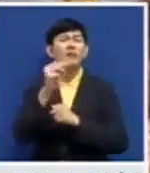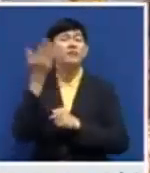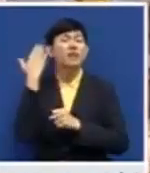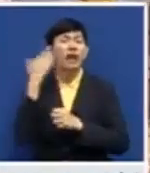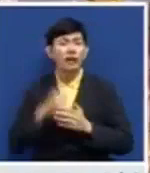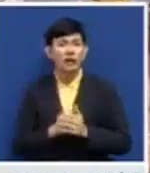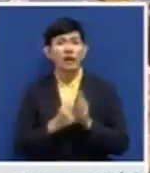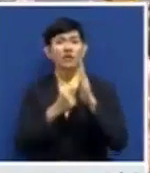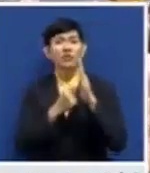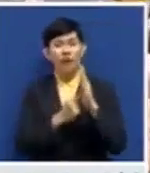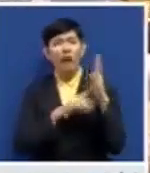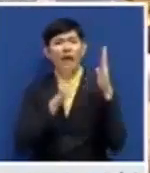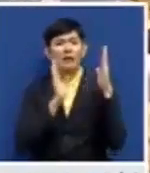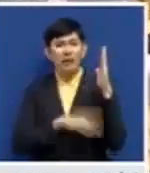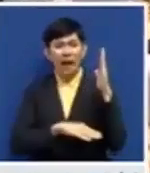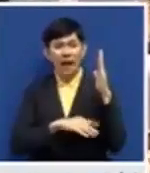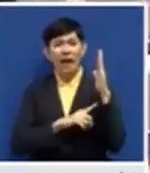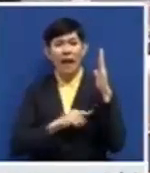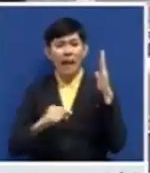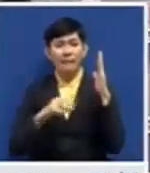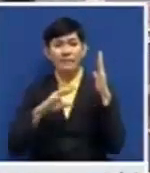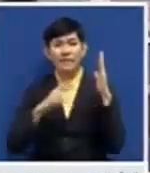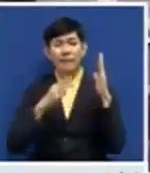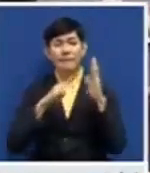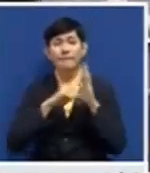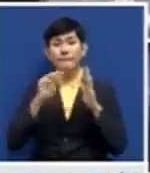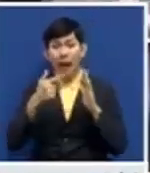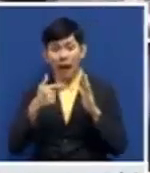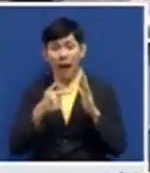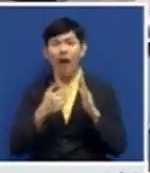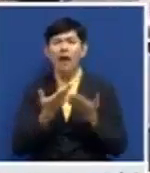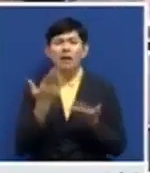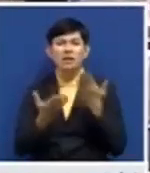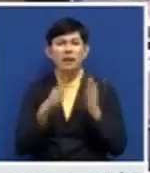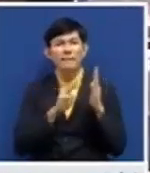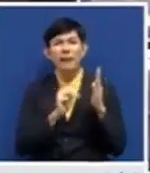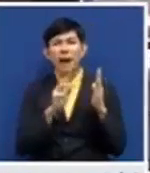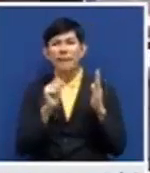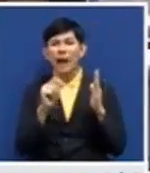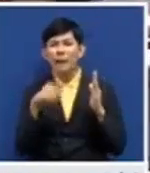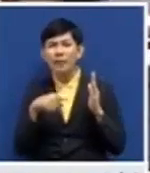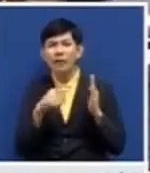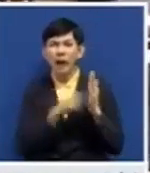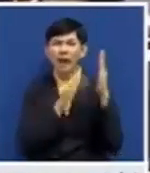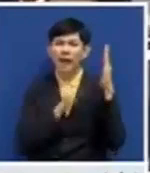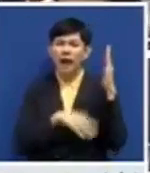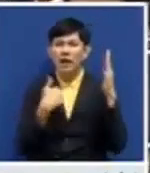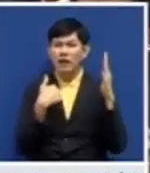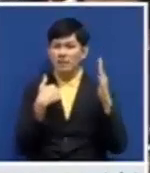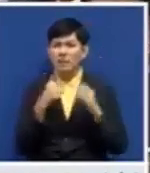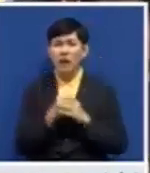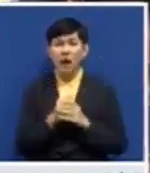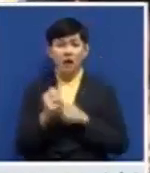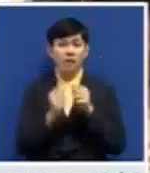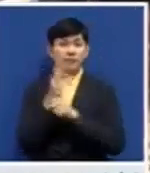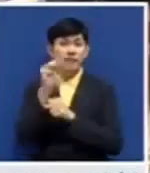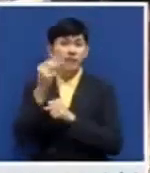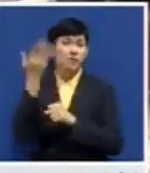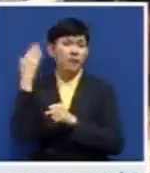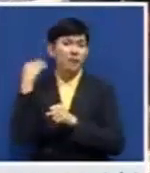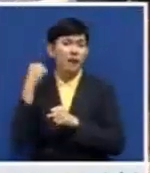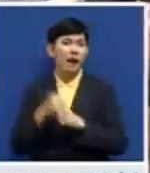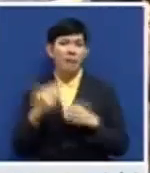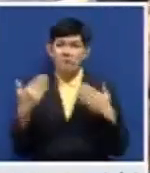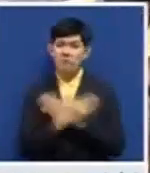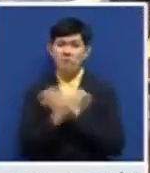แหลมฉบังมาบตาพุดไม่เคยมีการอะไรเปลี่ยนแปลงอะไรเลยในช่วงเวลา30ปีที่ผ่านมาถ้าท่านไม่สร้าง